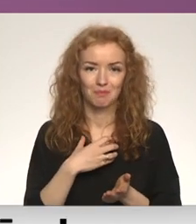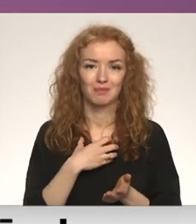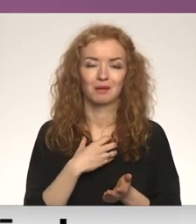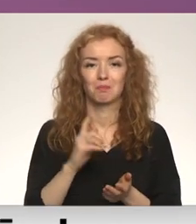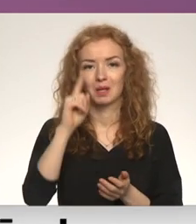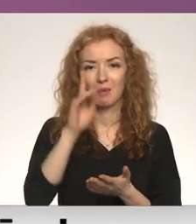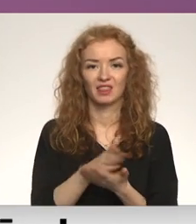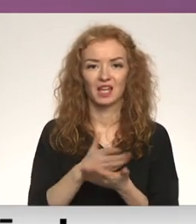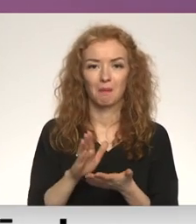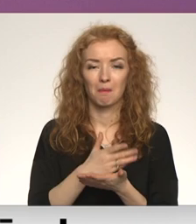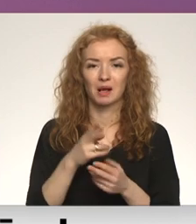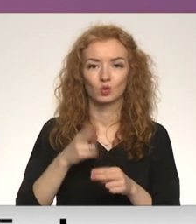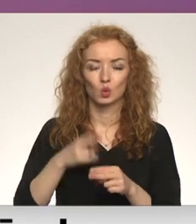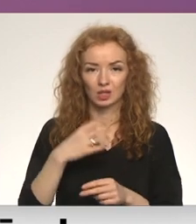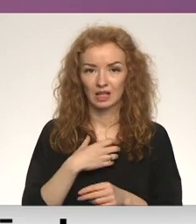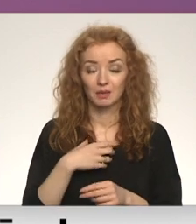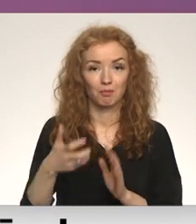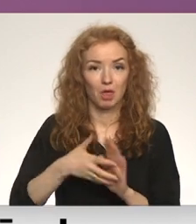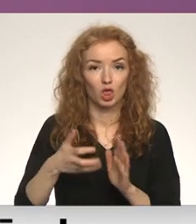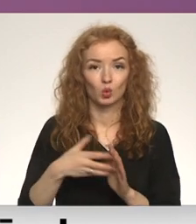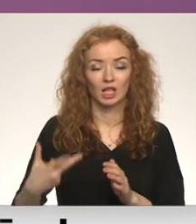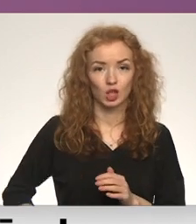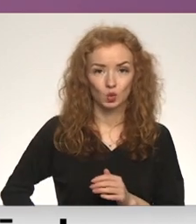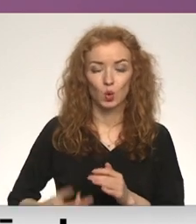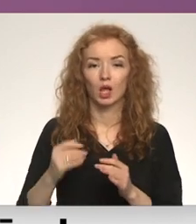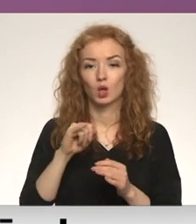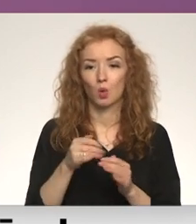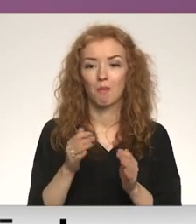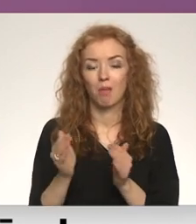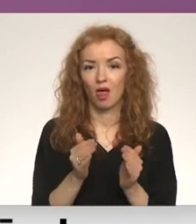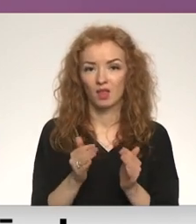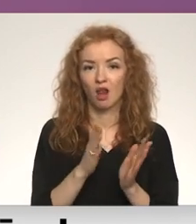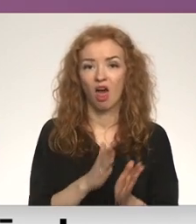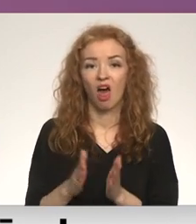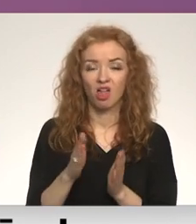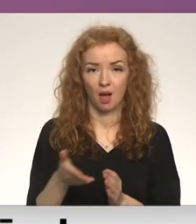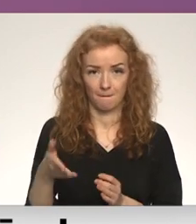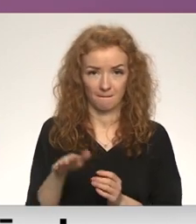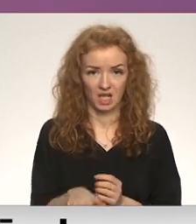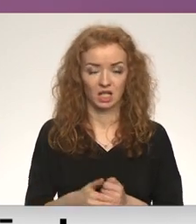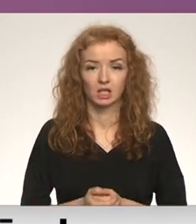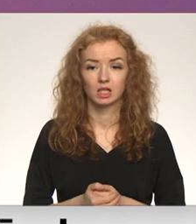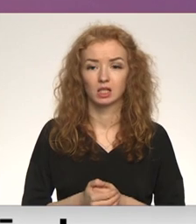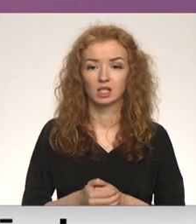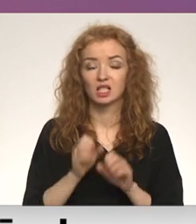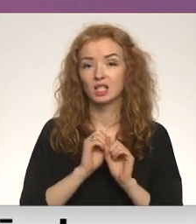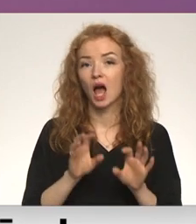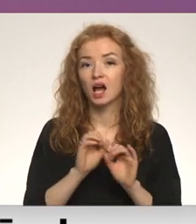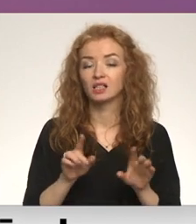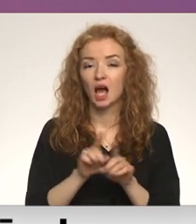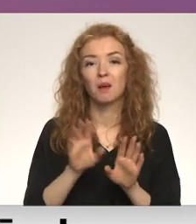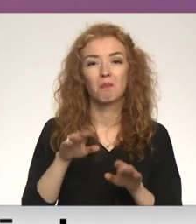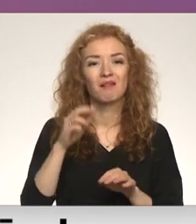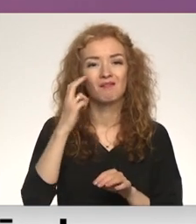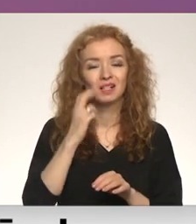1. tipa diabetu, viņiem insulīna pietrūkst. Tie bērni lēnam mirst. Stāsti ir par vecākiem